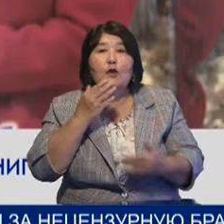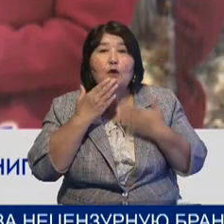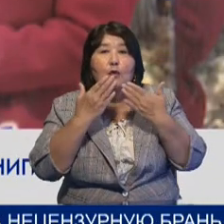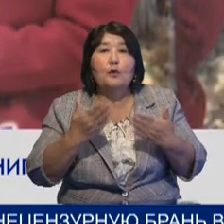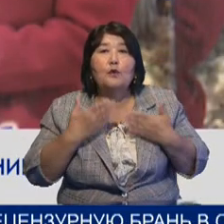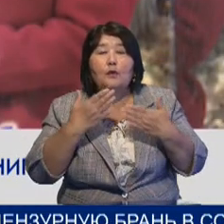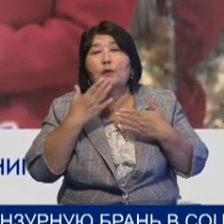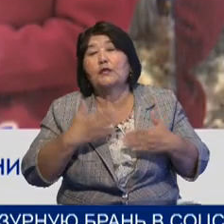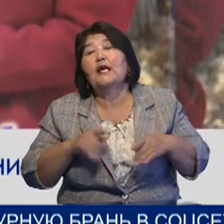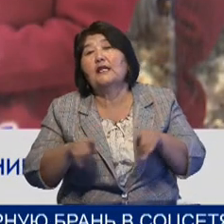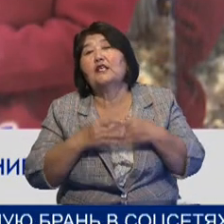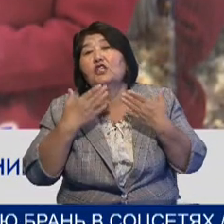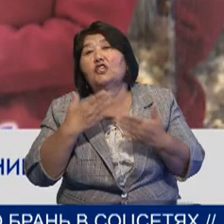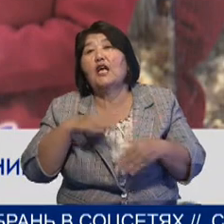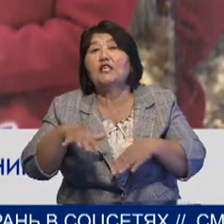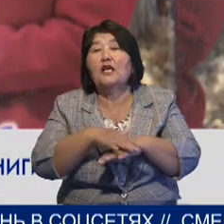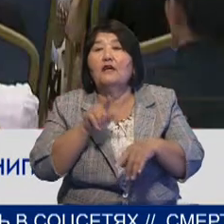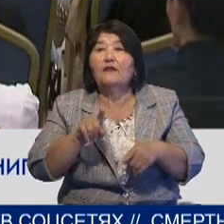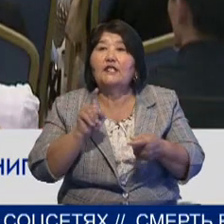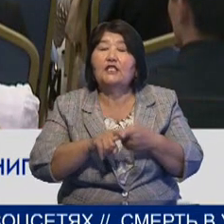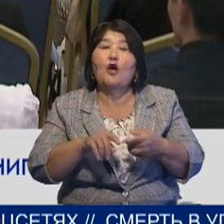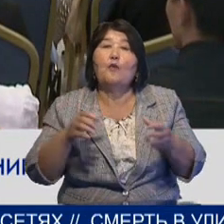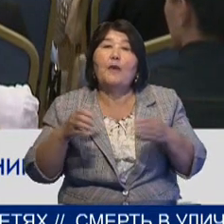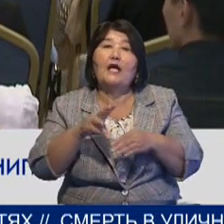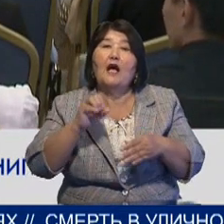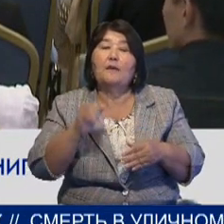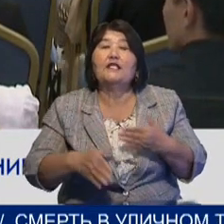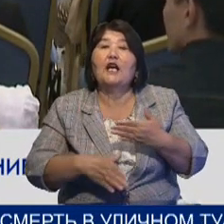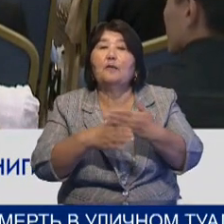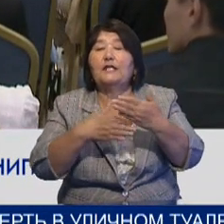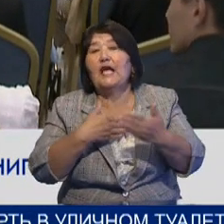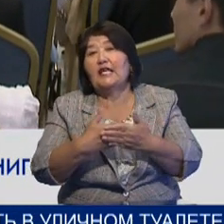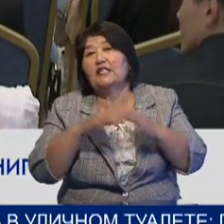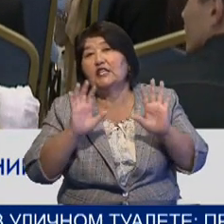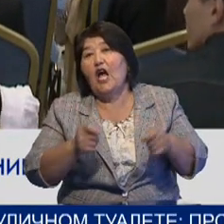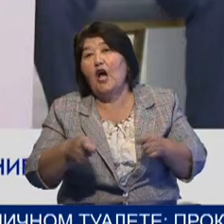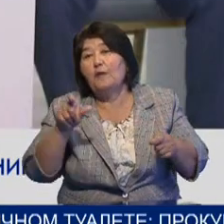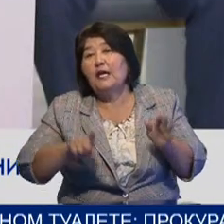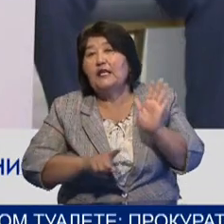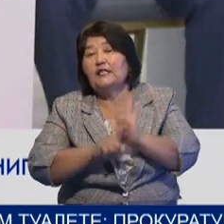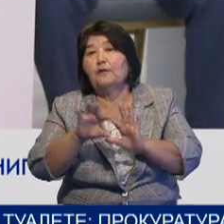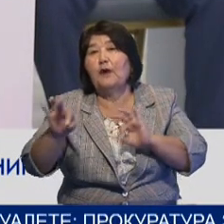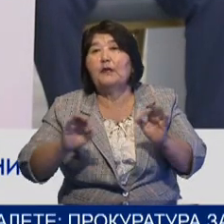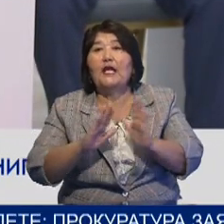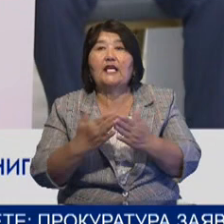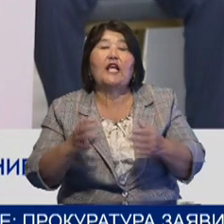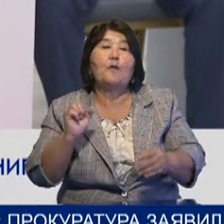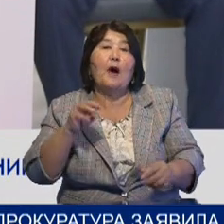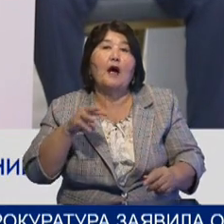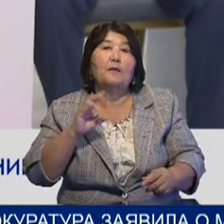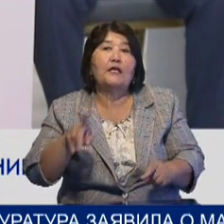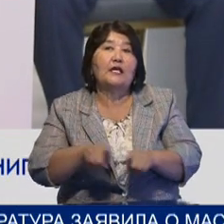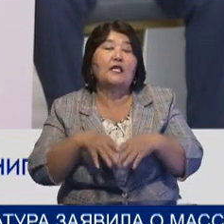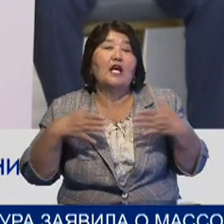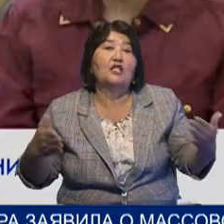только так станем читающей нации В этой связи партия аманат поддержала инициативу президента и запустила проект КТА в центре